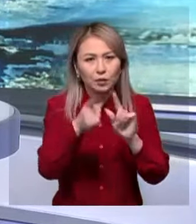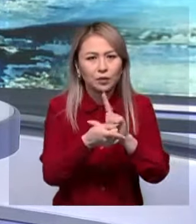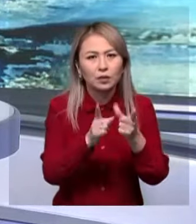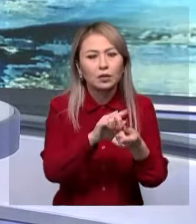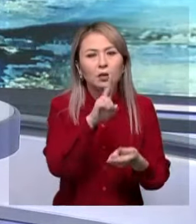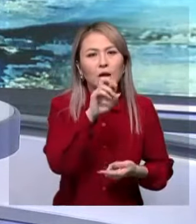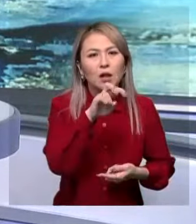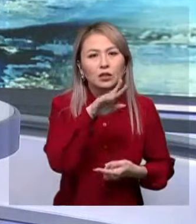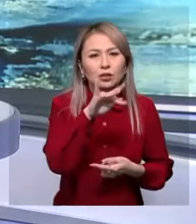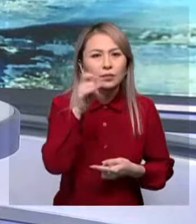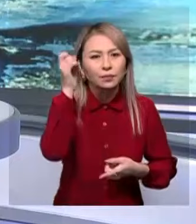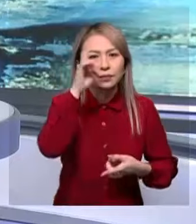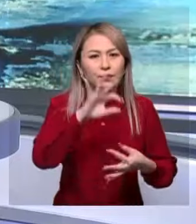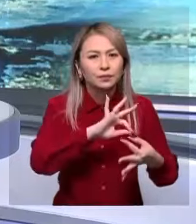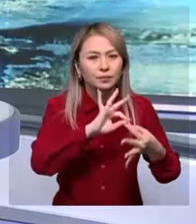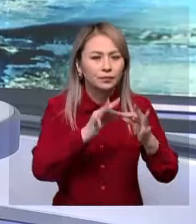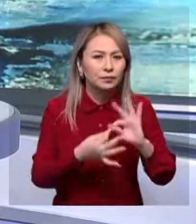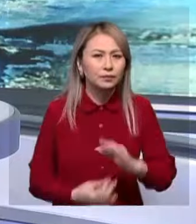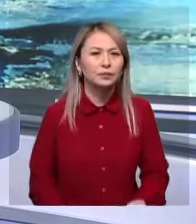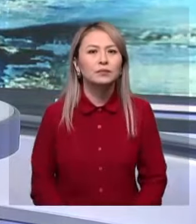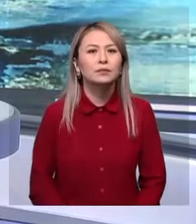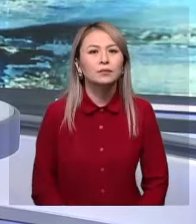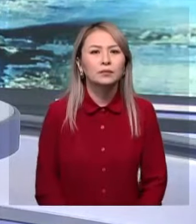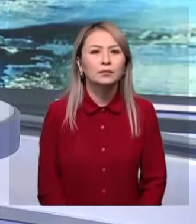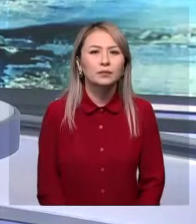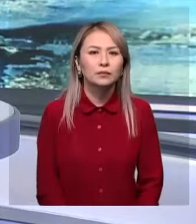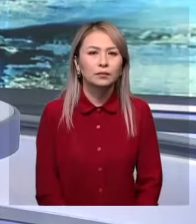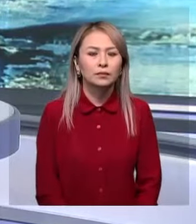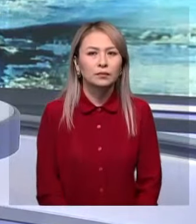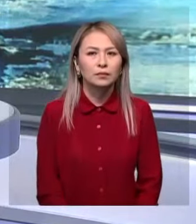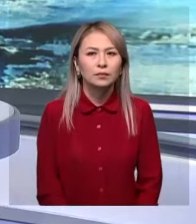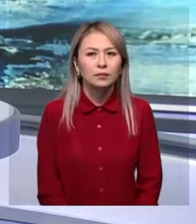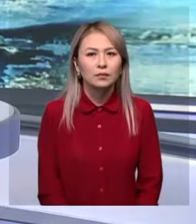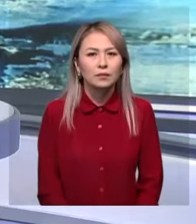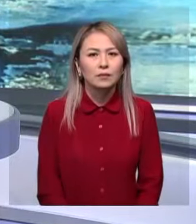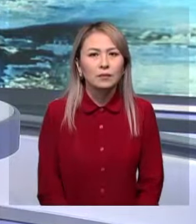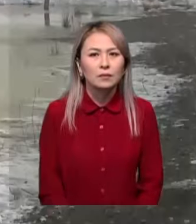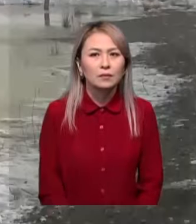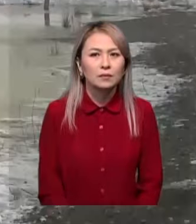өзгеруі де мүмкін. Қалжырдың жағасындағы қарбаласты тілшіміз Эльмира Ахметова көріп қайтты.